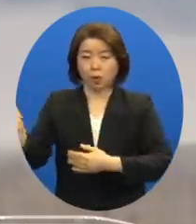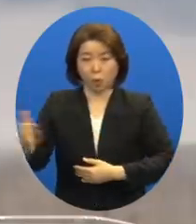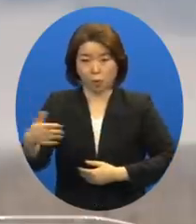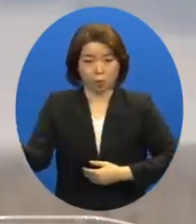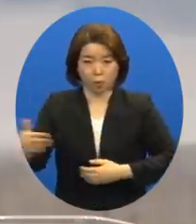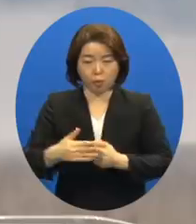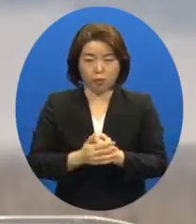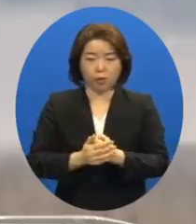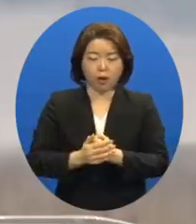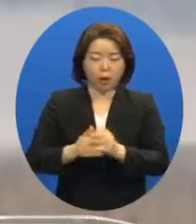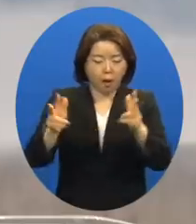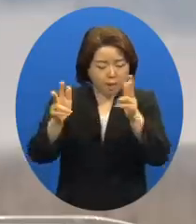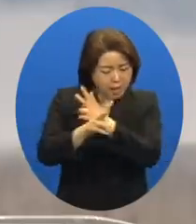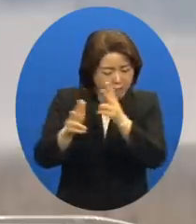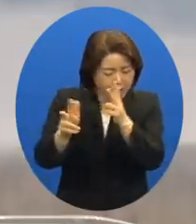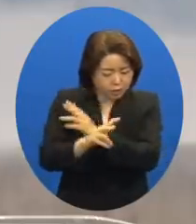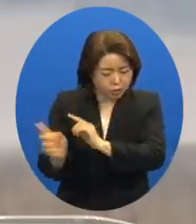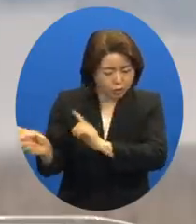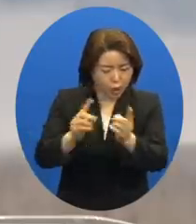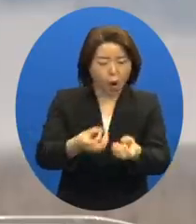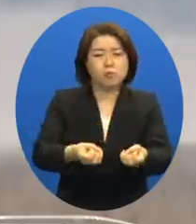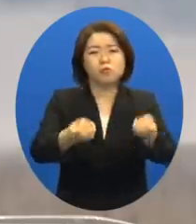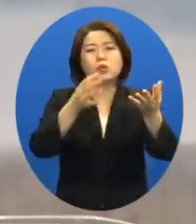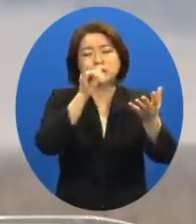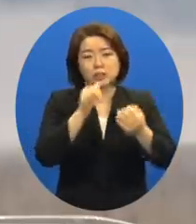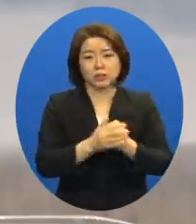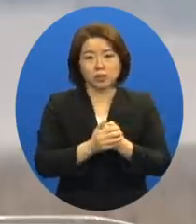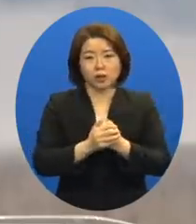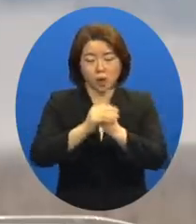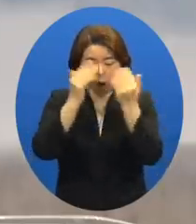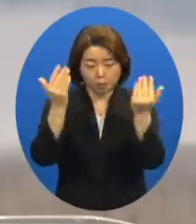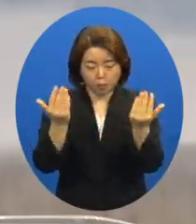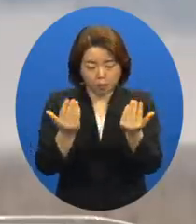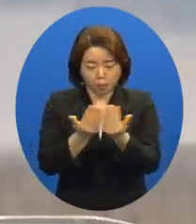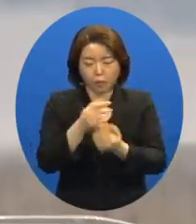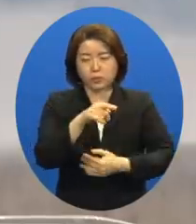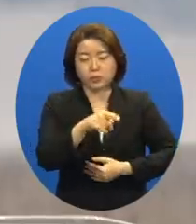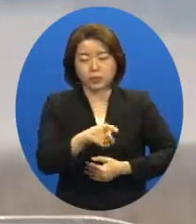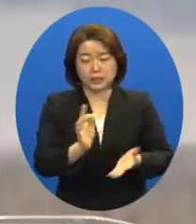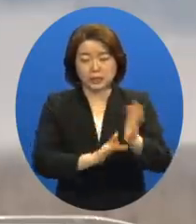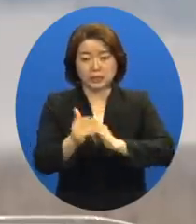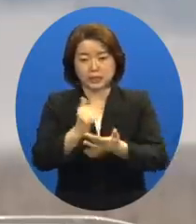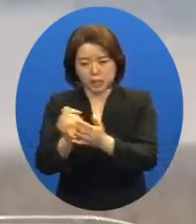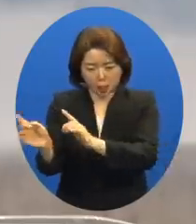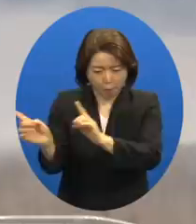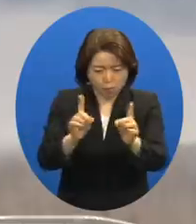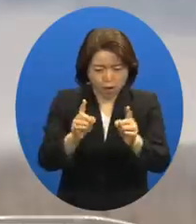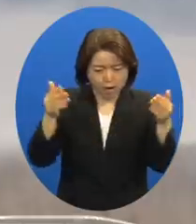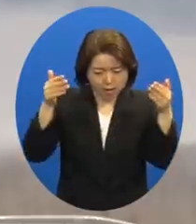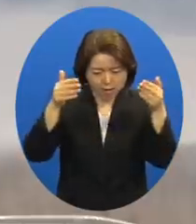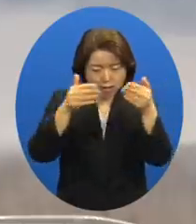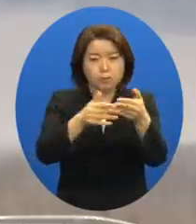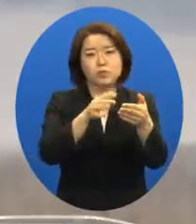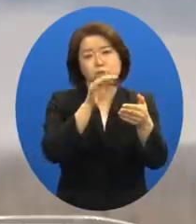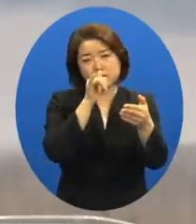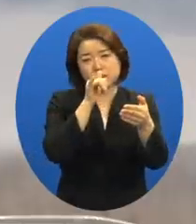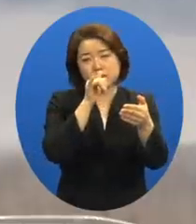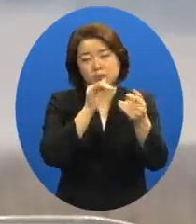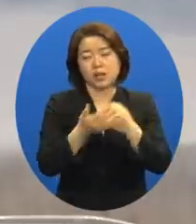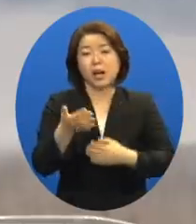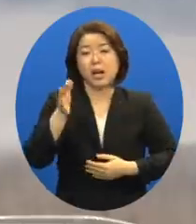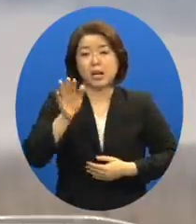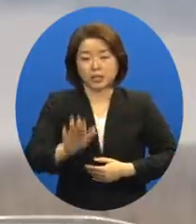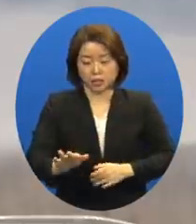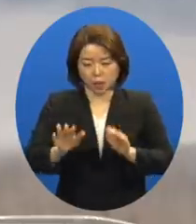매주일이 부활절이었습니다. 그들은 모든 것이 다 예수님의 부활에 달려 있었습니다. 그런데